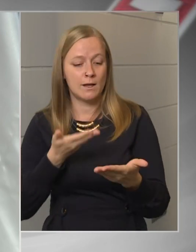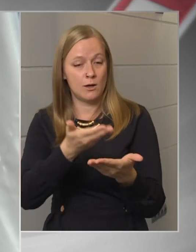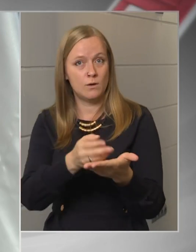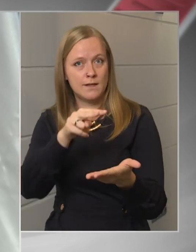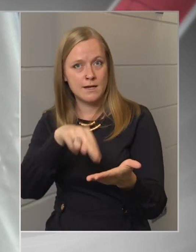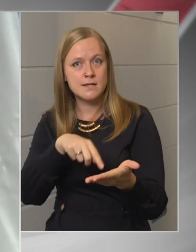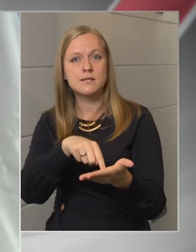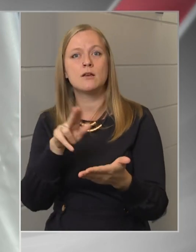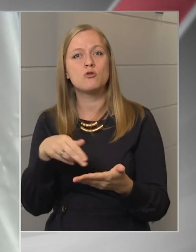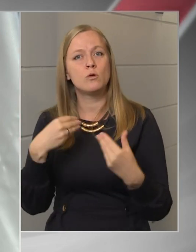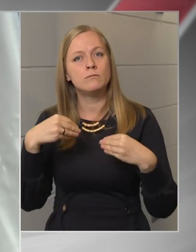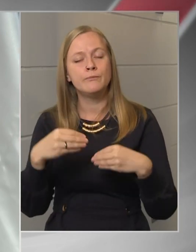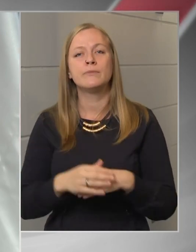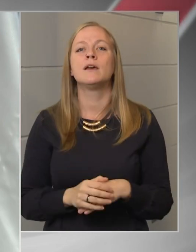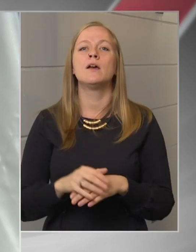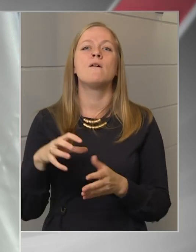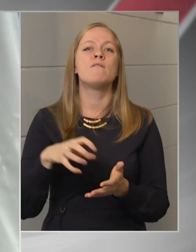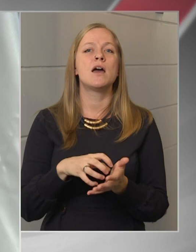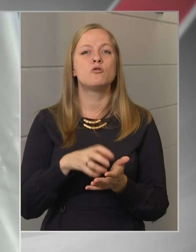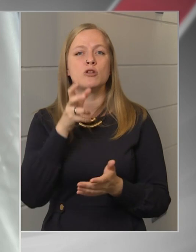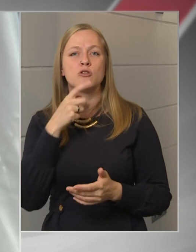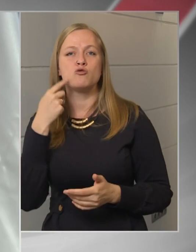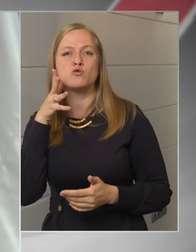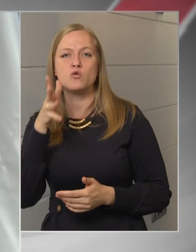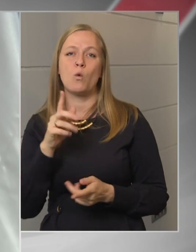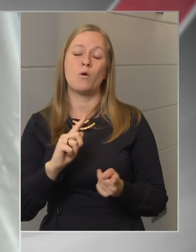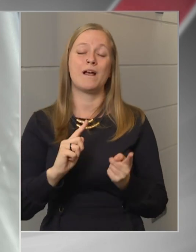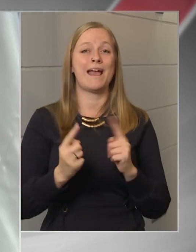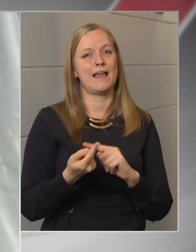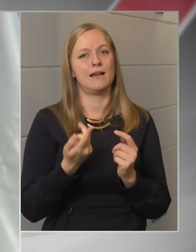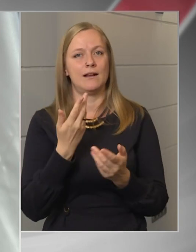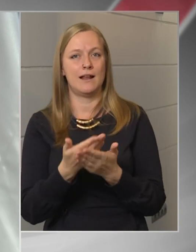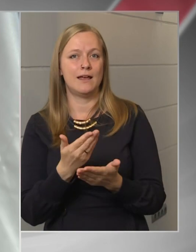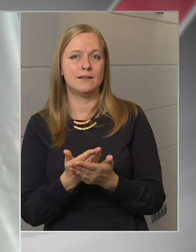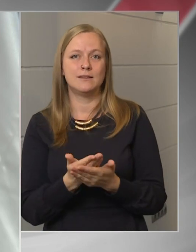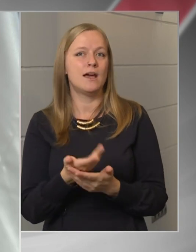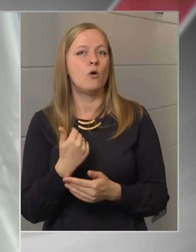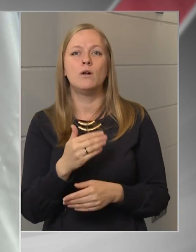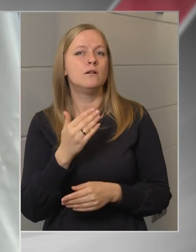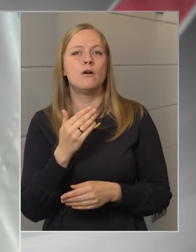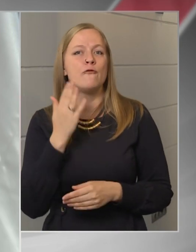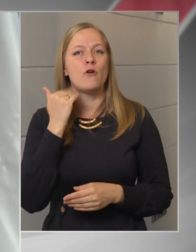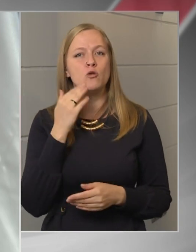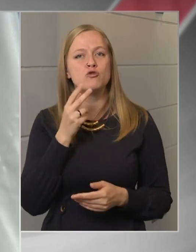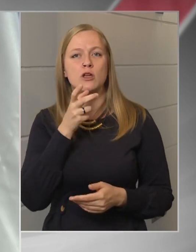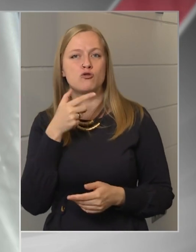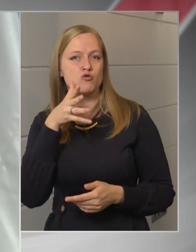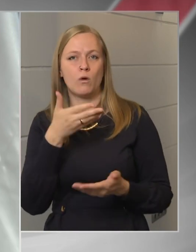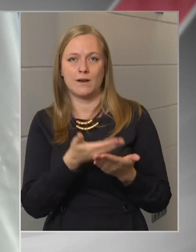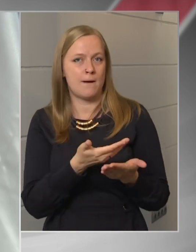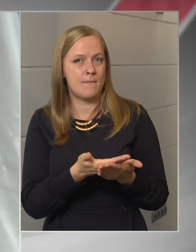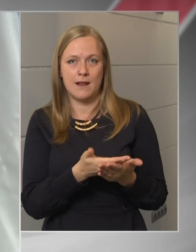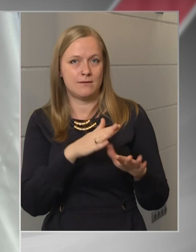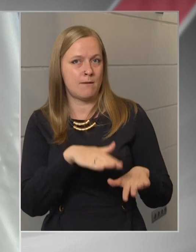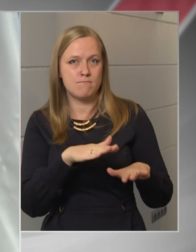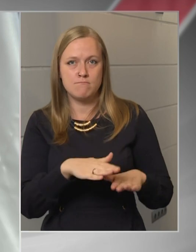ami a városi csók helyére léphet, vagy azt is mondhatnám, hogy ahol nem maradt meg a falusi csók, ott, mint azt